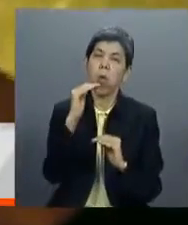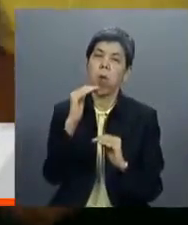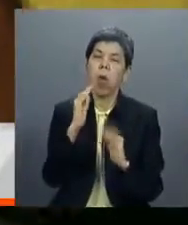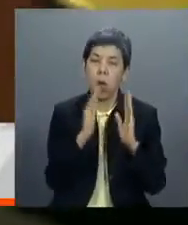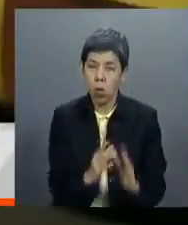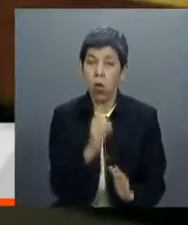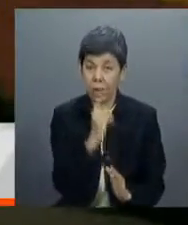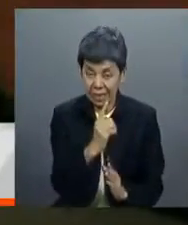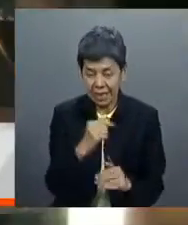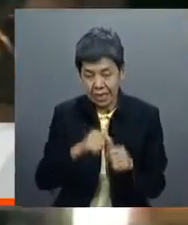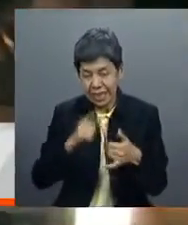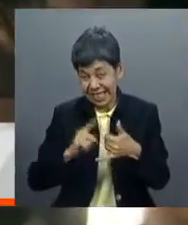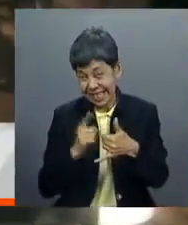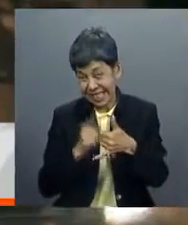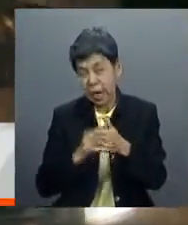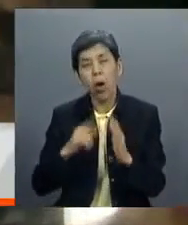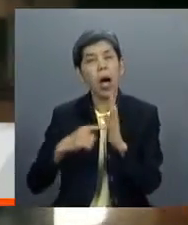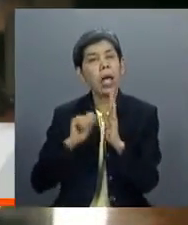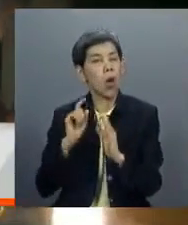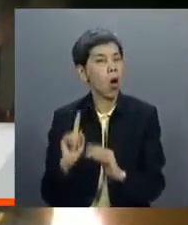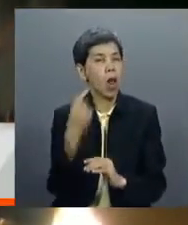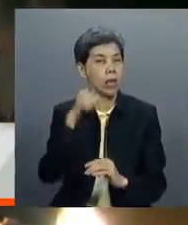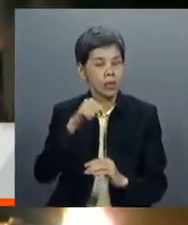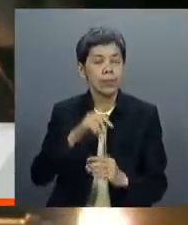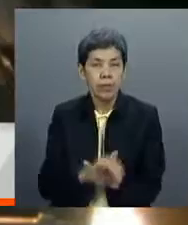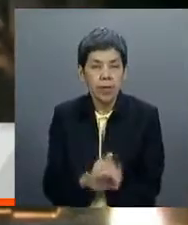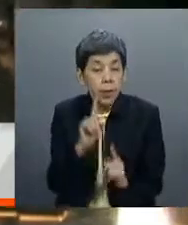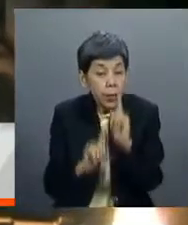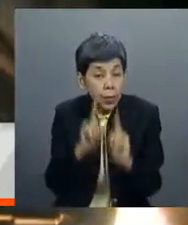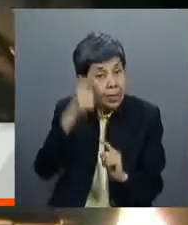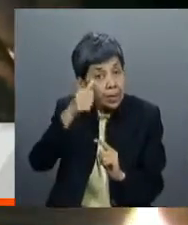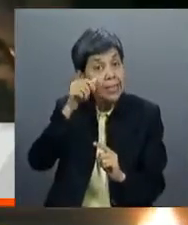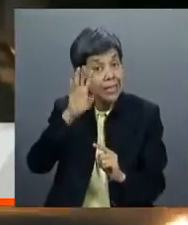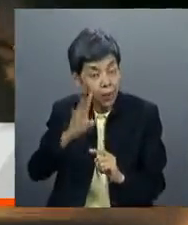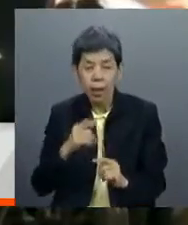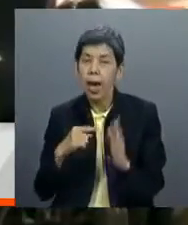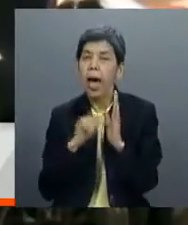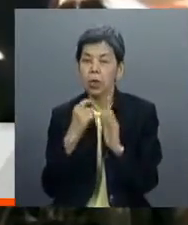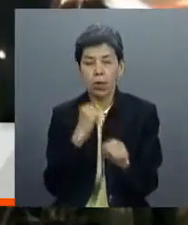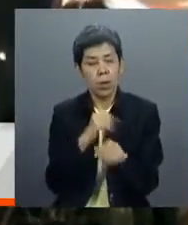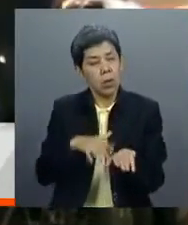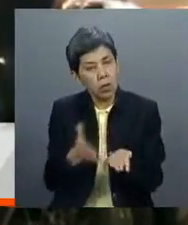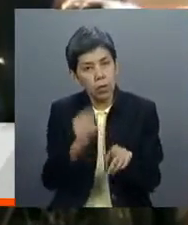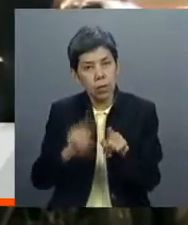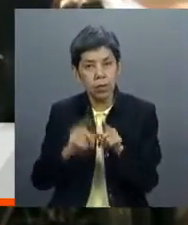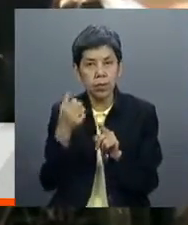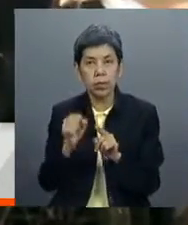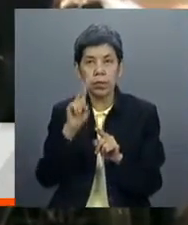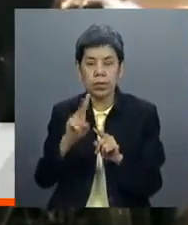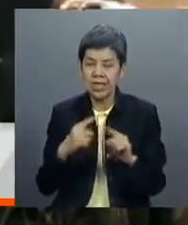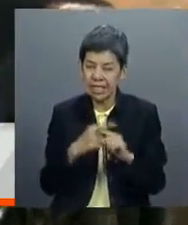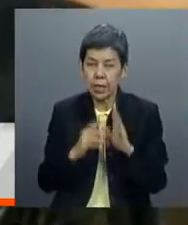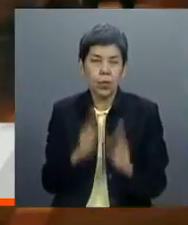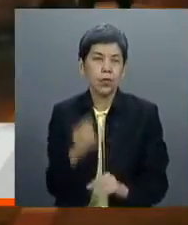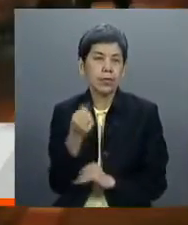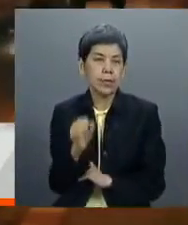คนซึ่งเป็นคนแรกของจังหวัดอ่างทองค่ะสถิติ4วันที่ผ่านมาจังหวัดอ่างทองเกิดอุบัติเหตุ12ครั้งมีผู้บาดเจ็บ